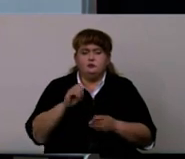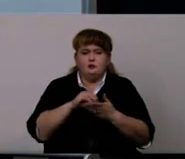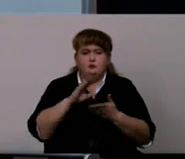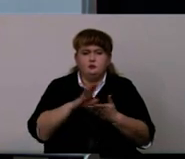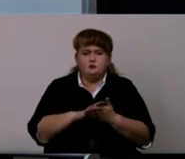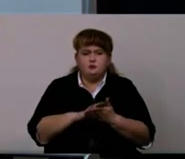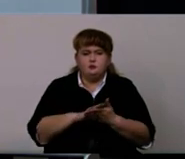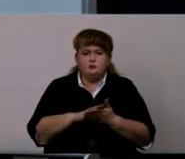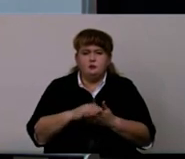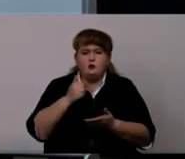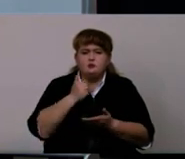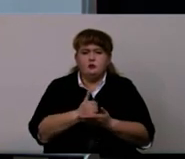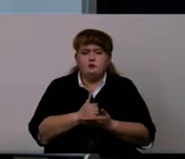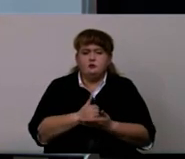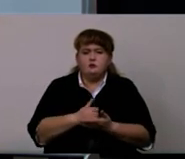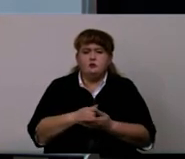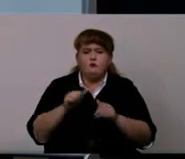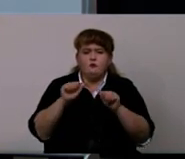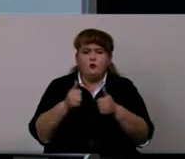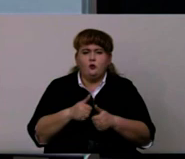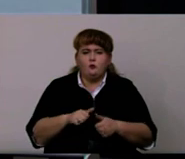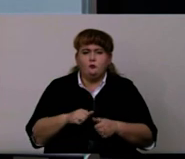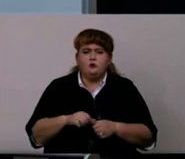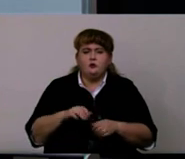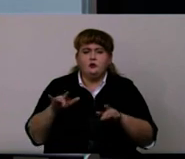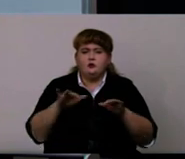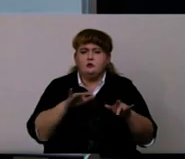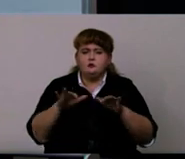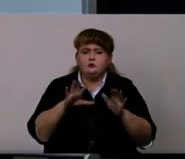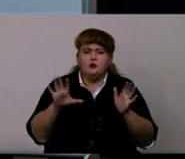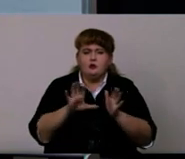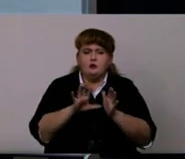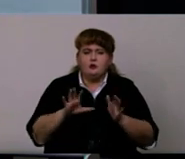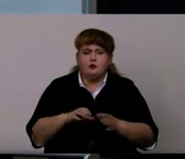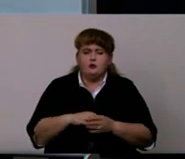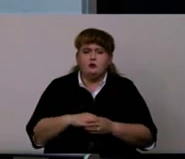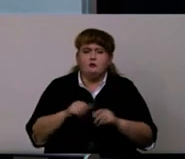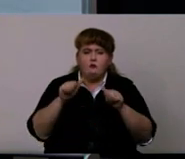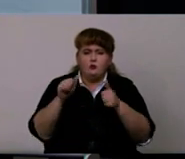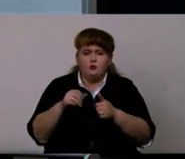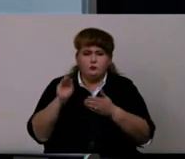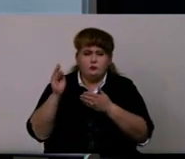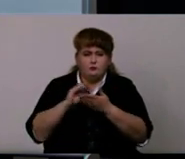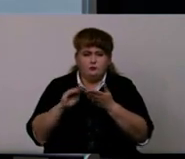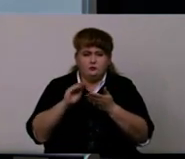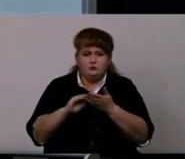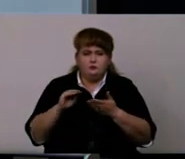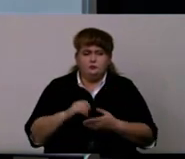Запишем на нашу основную формулу кинетической энергии. М умножить на В в квадрате, деленное на